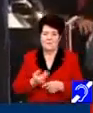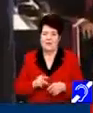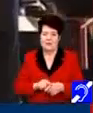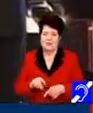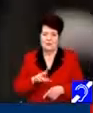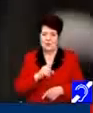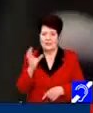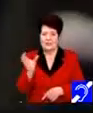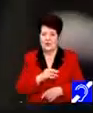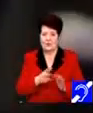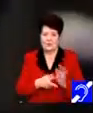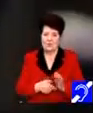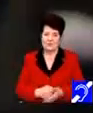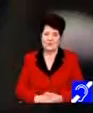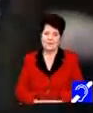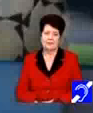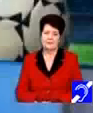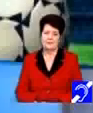din turul secund al Open-ului Italiei.